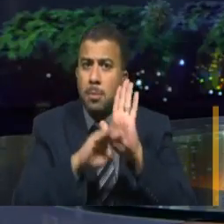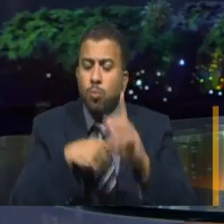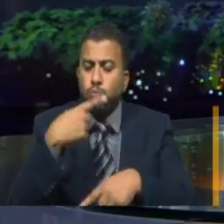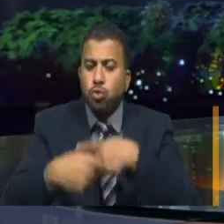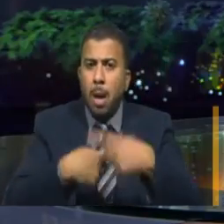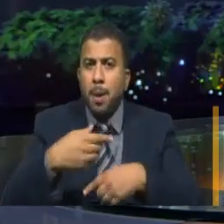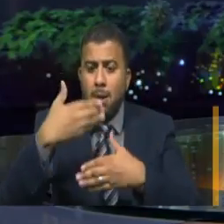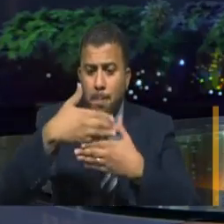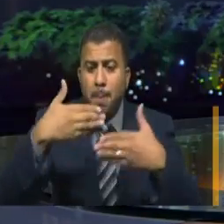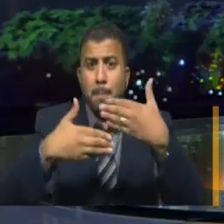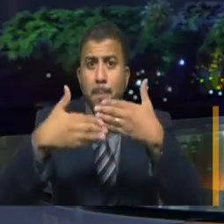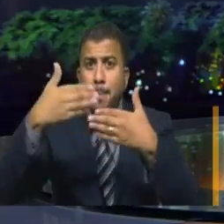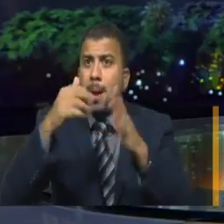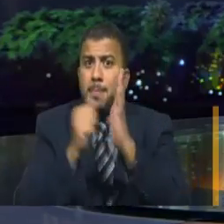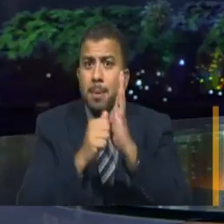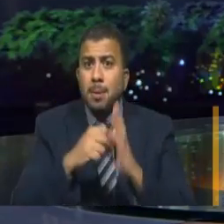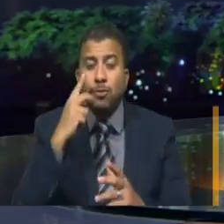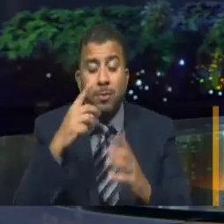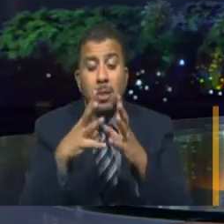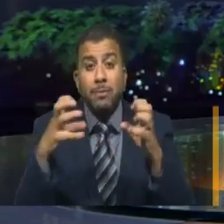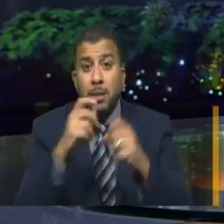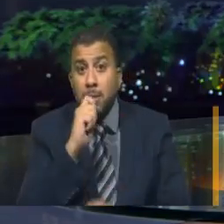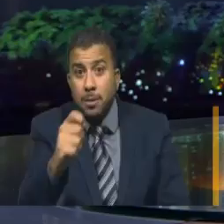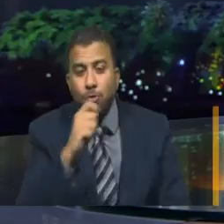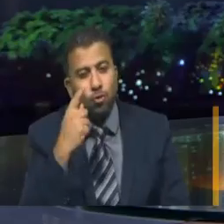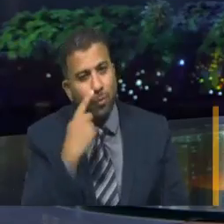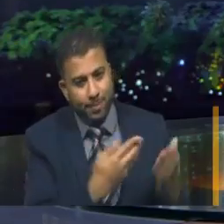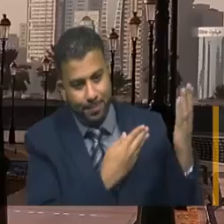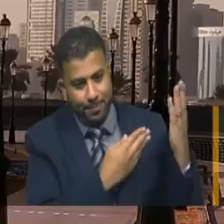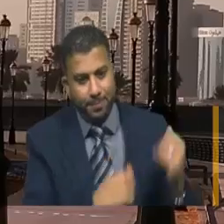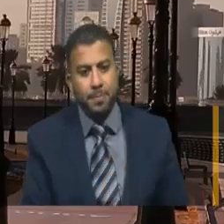ومتابعة كل المباني. المزيد من التفاصيل في التقرير التالي.